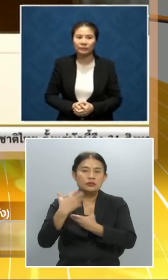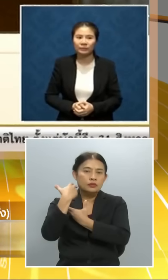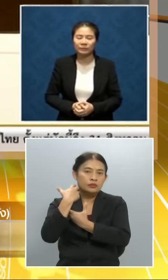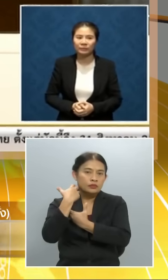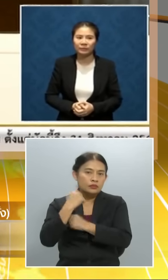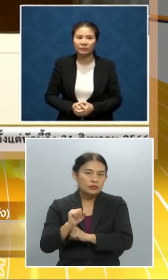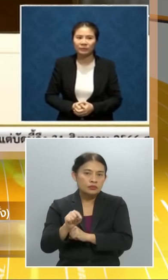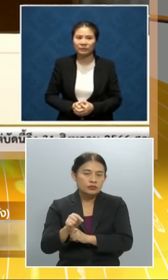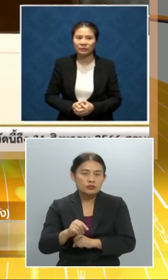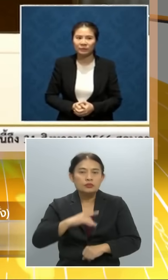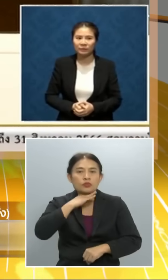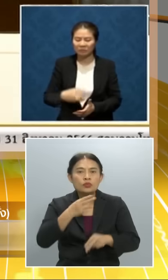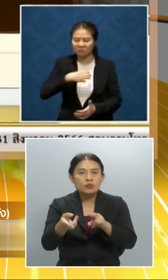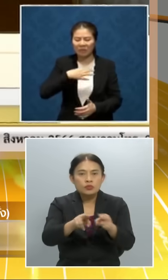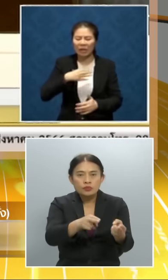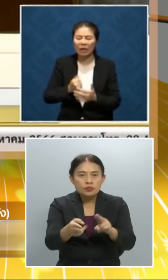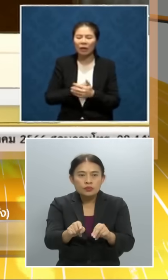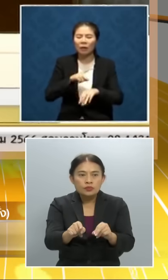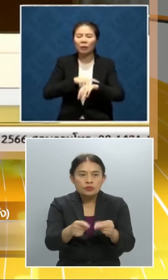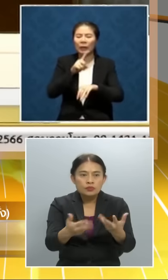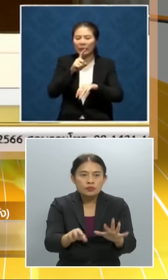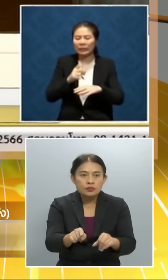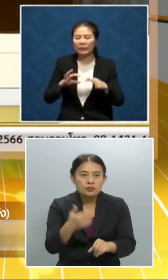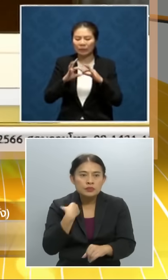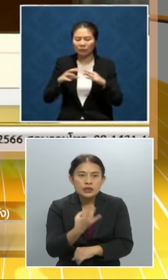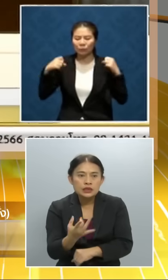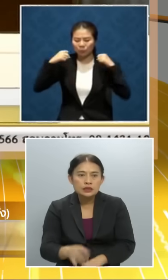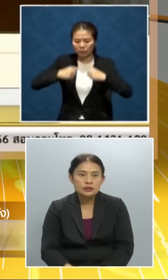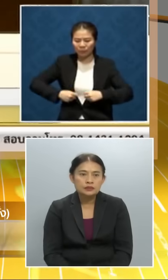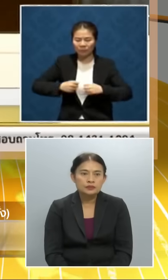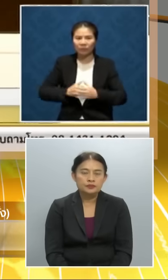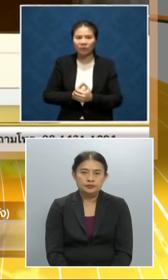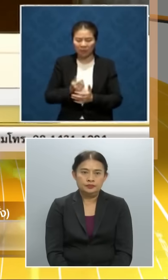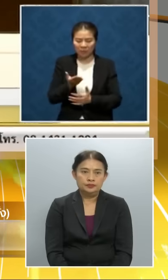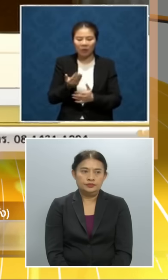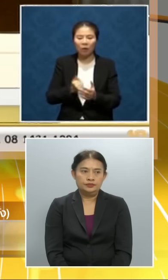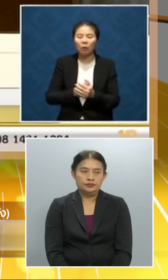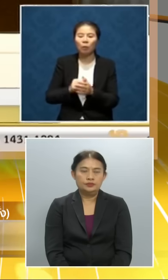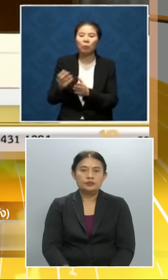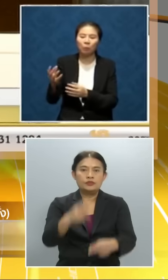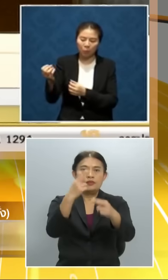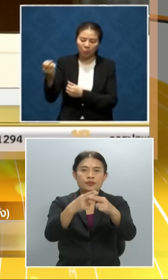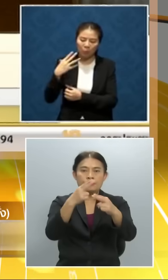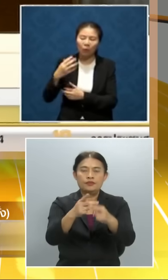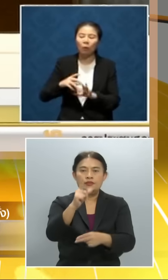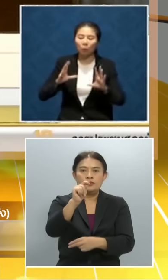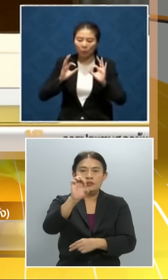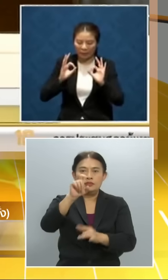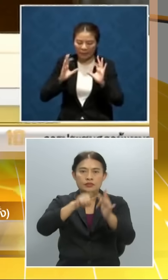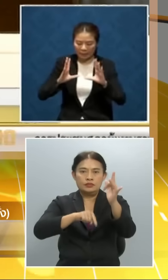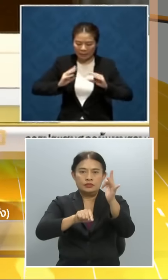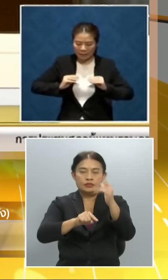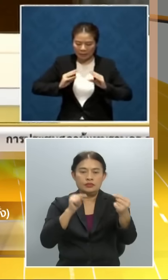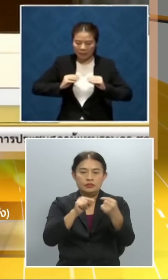และต่อมาก็ยังมีอะไรเพิ่มเติมอีกอย่างล่าสุดเอาชนิดปัดท่านผู้ชมคุณอี้แทนคุณเอมไม่ได้เป็น